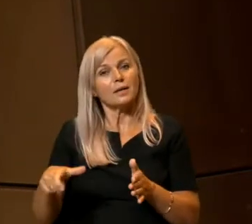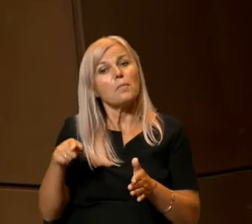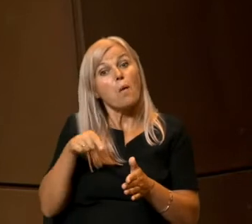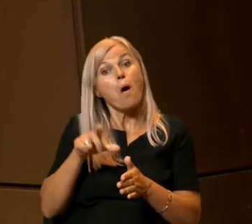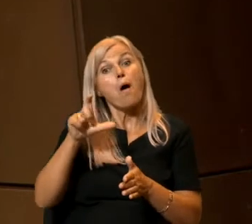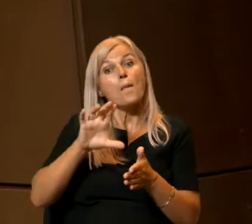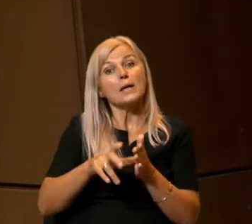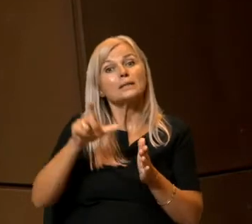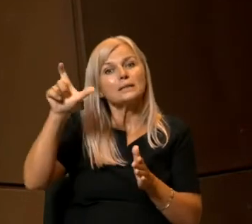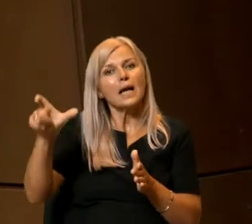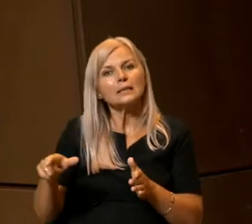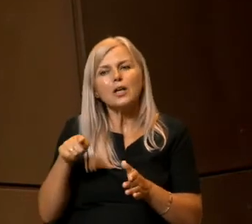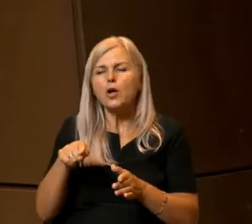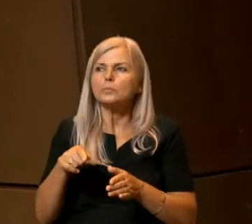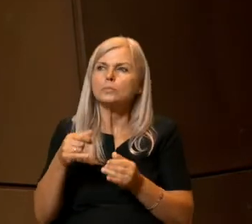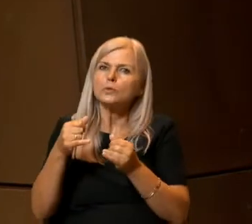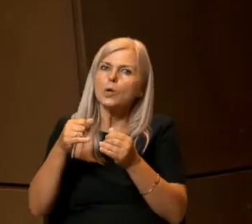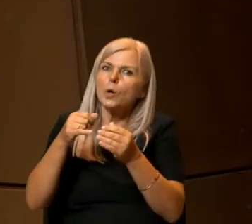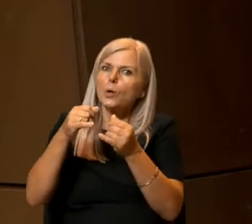bardzo złożoną sytuację